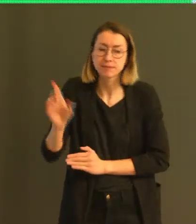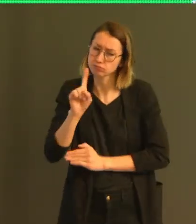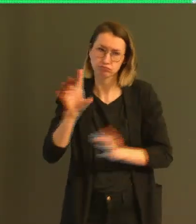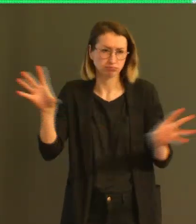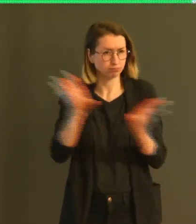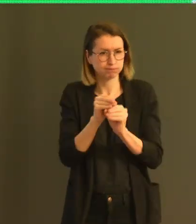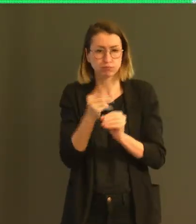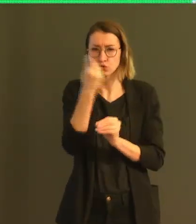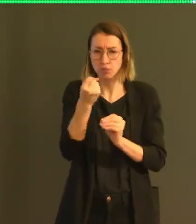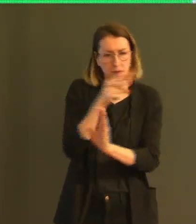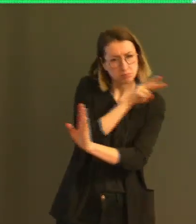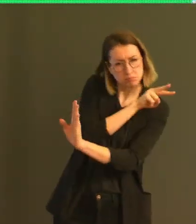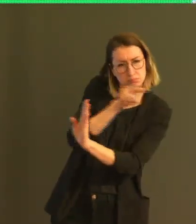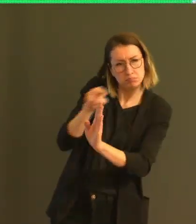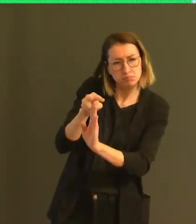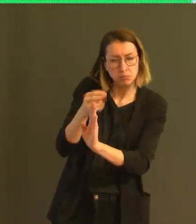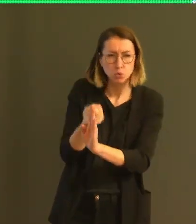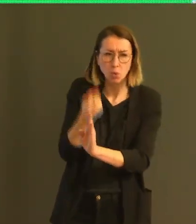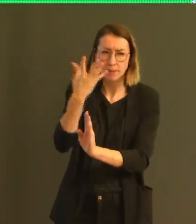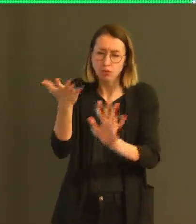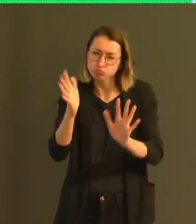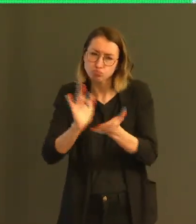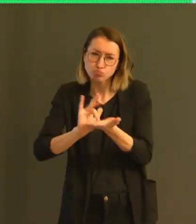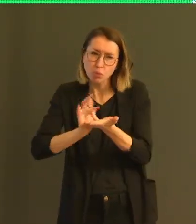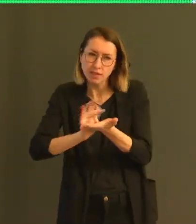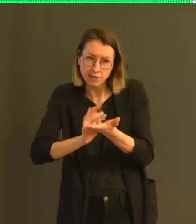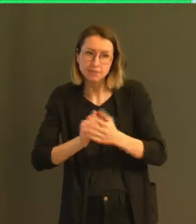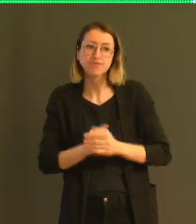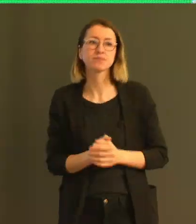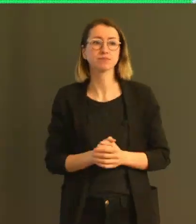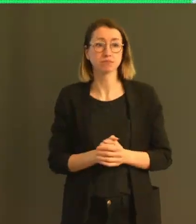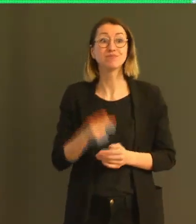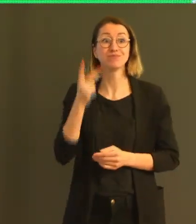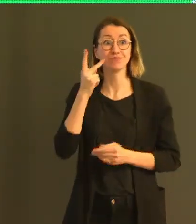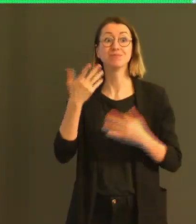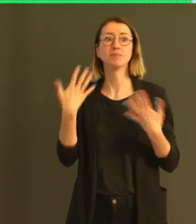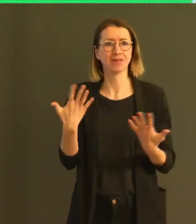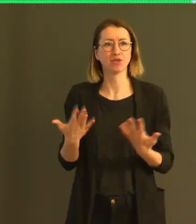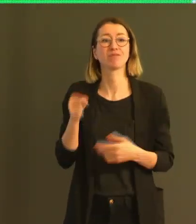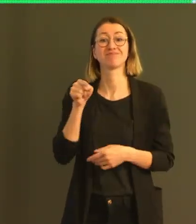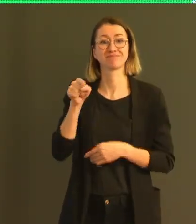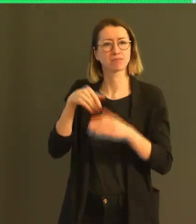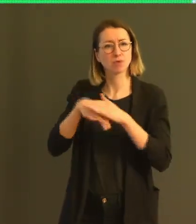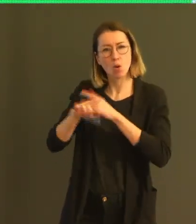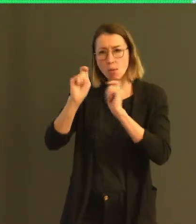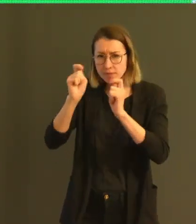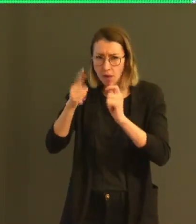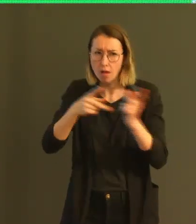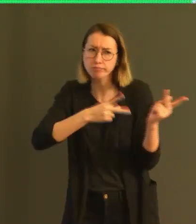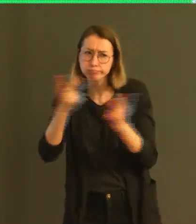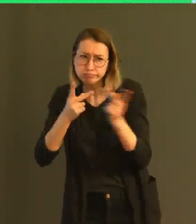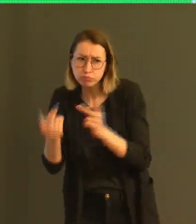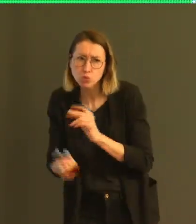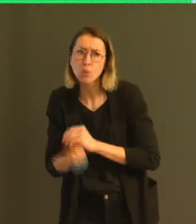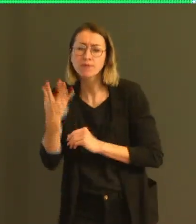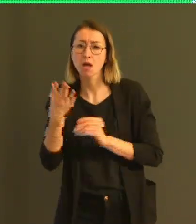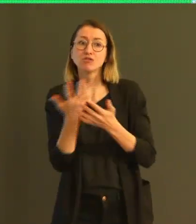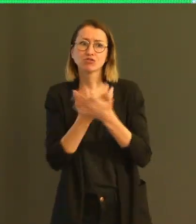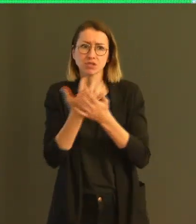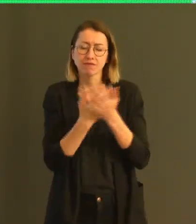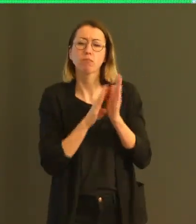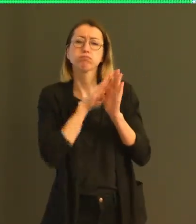entre autres sur le nombre d'hospitalisations va avoir une certaine variabilité ce n'est